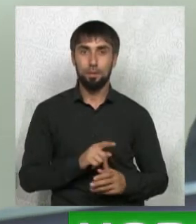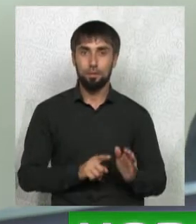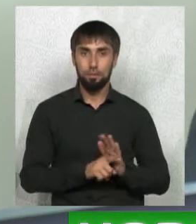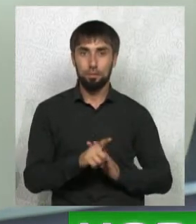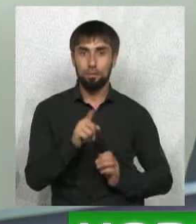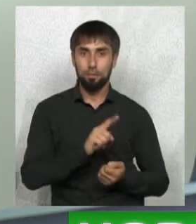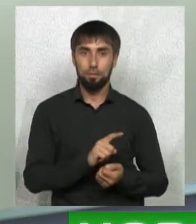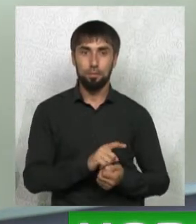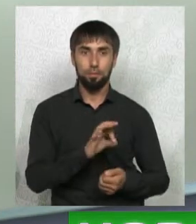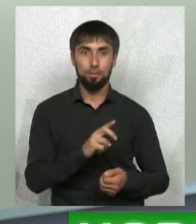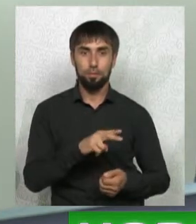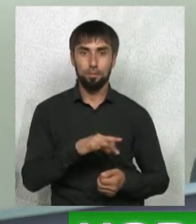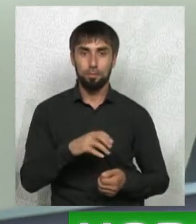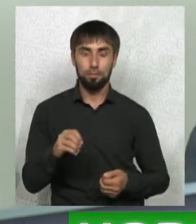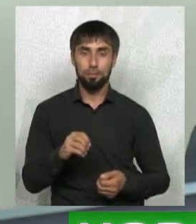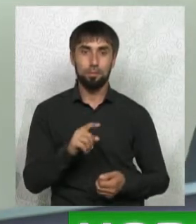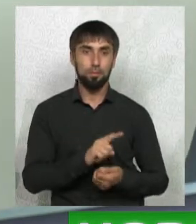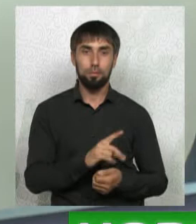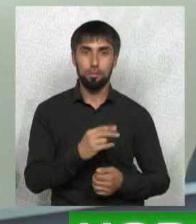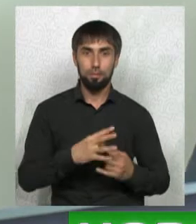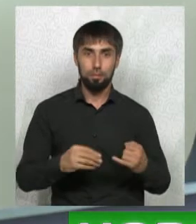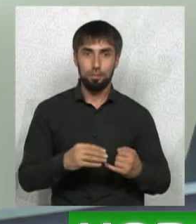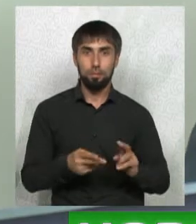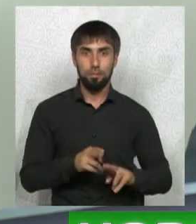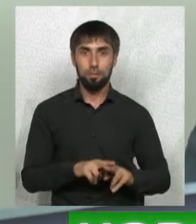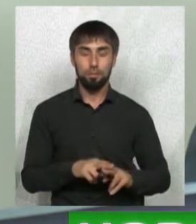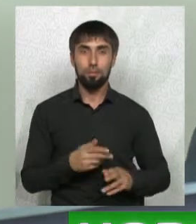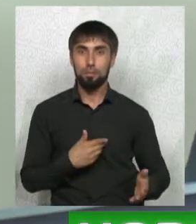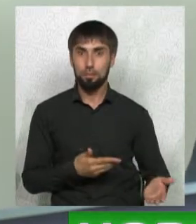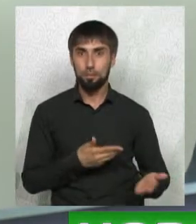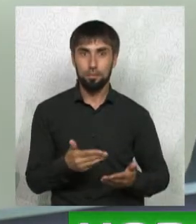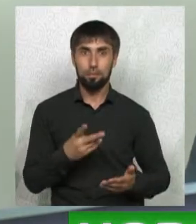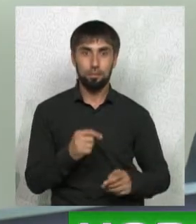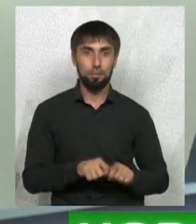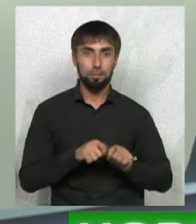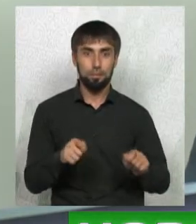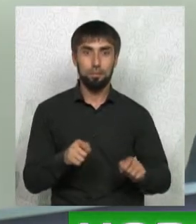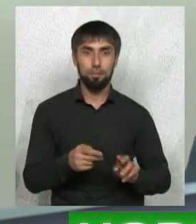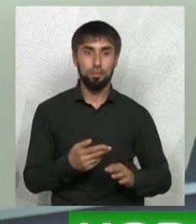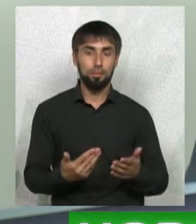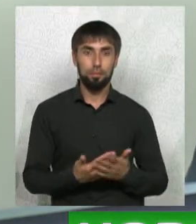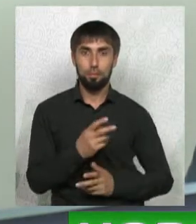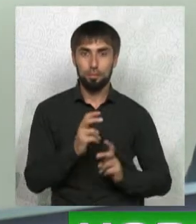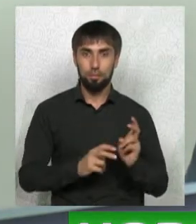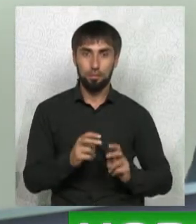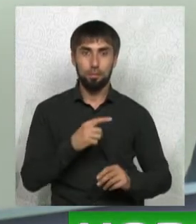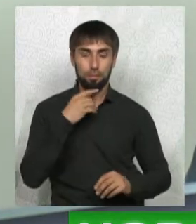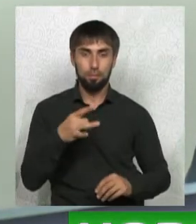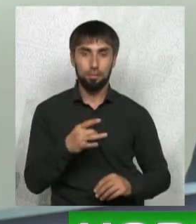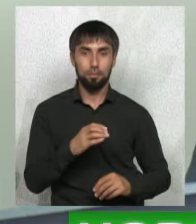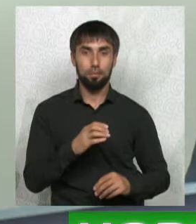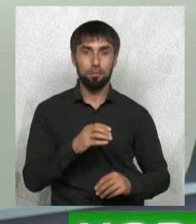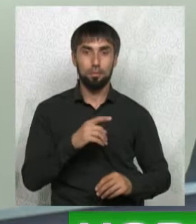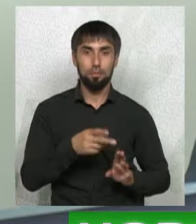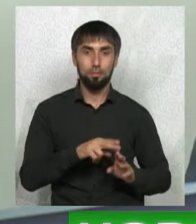от налогообложения, налога на землю. Поэтому приглашаем мы открыто все новые и новые предприятия республики, страны, они